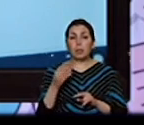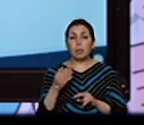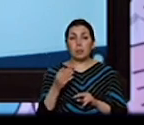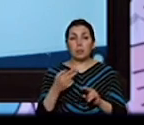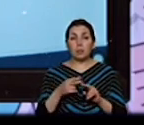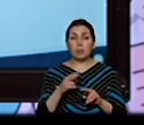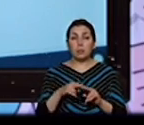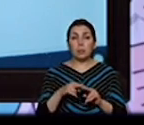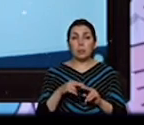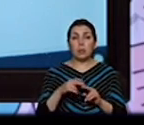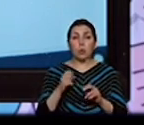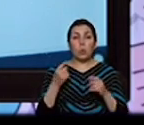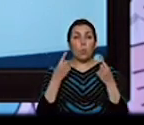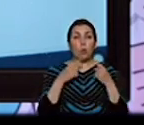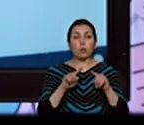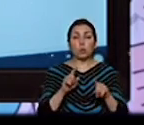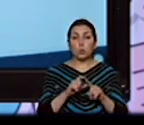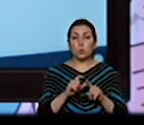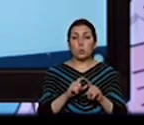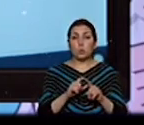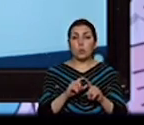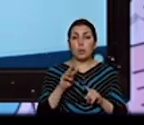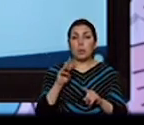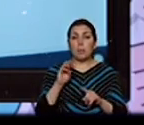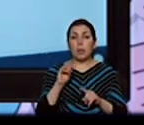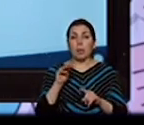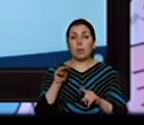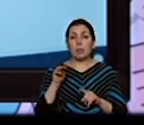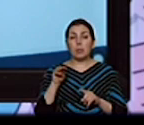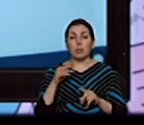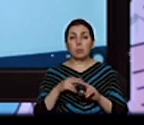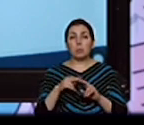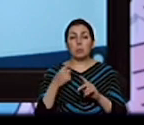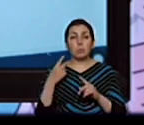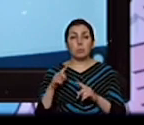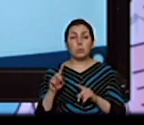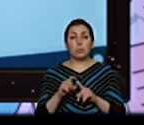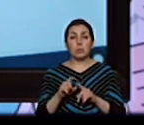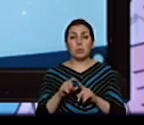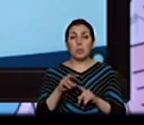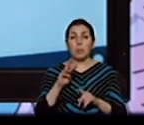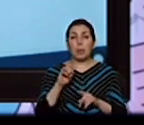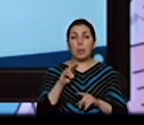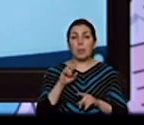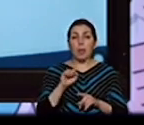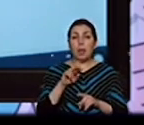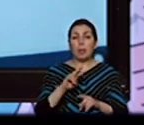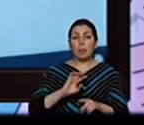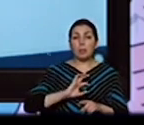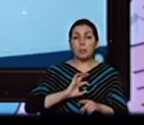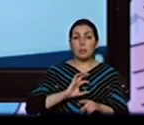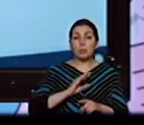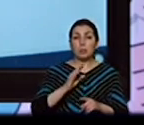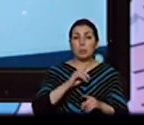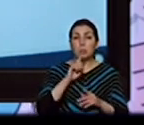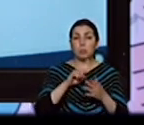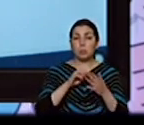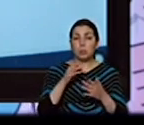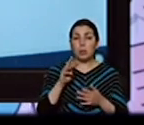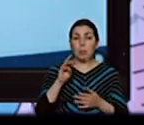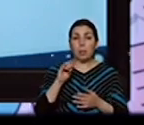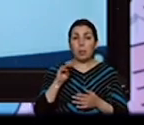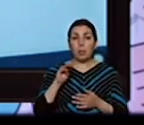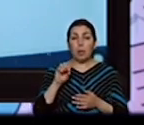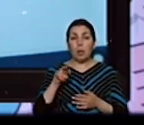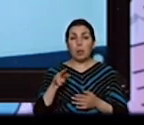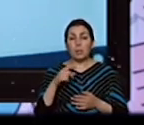bilan yoziladi, bu umuman boshqa so'z, metal boshqa so'z. Demak, medal so'zi nima so'rog'iga javob